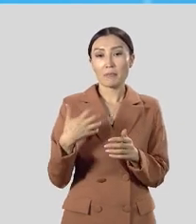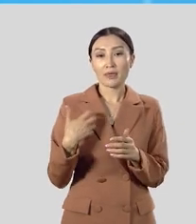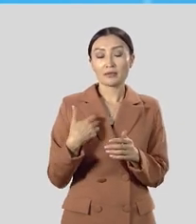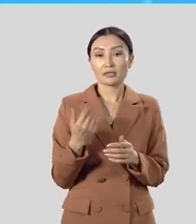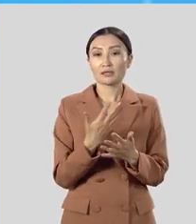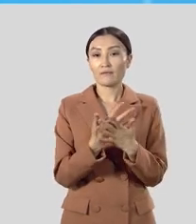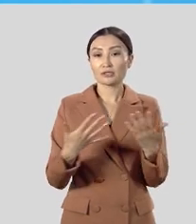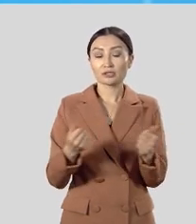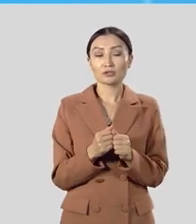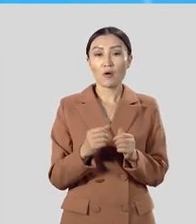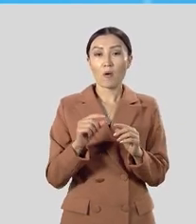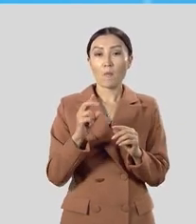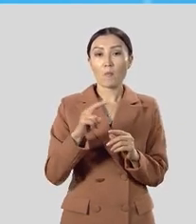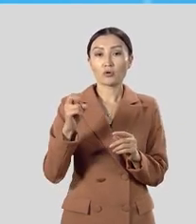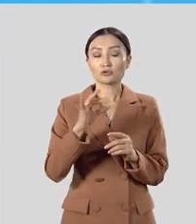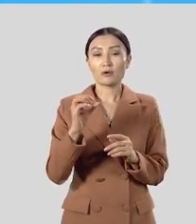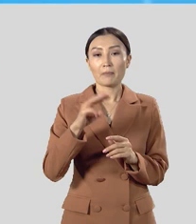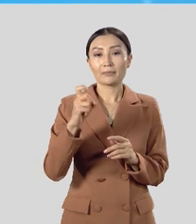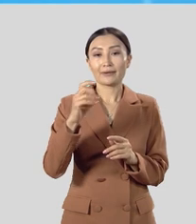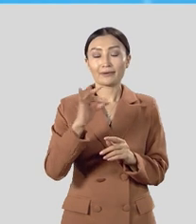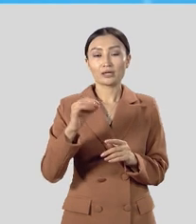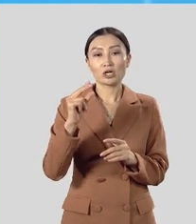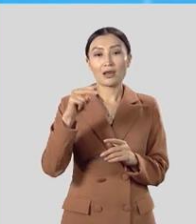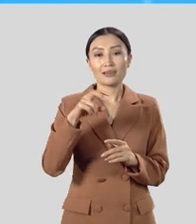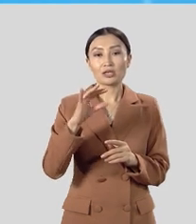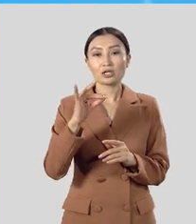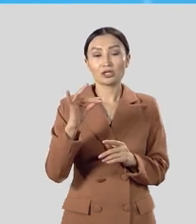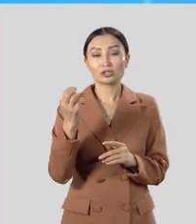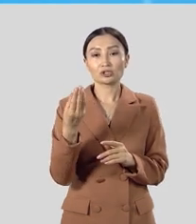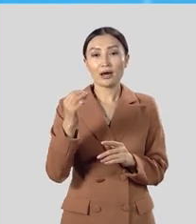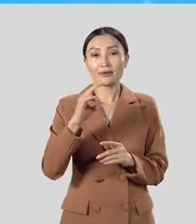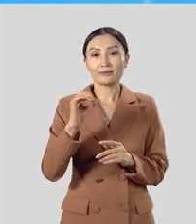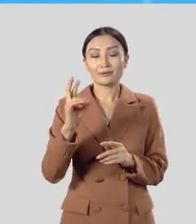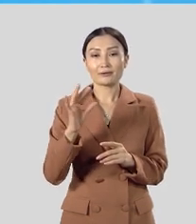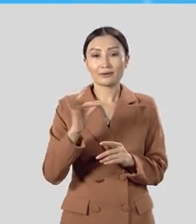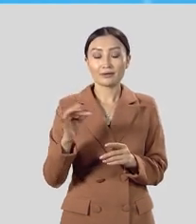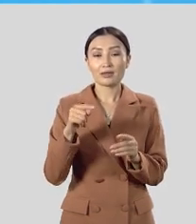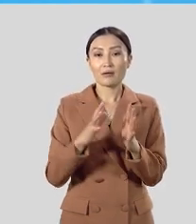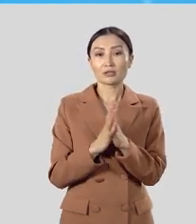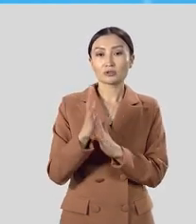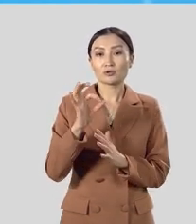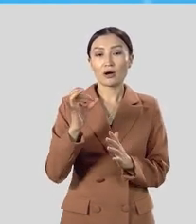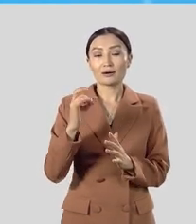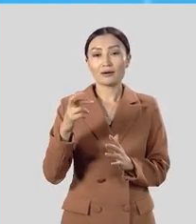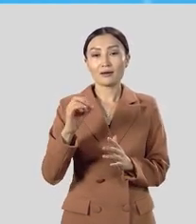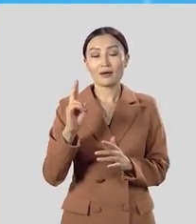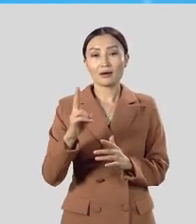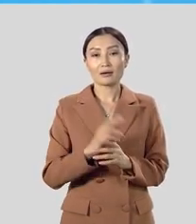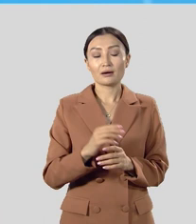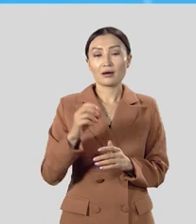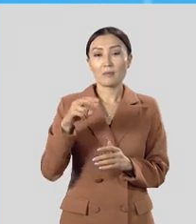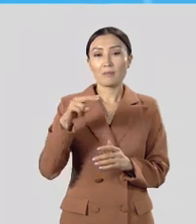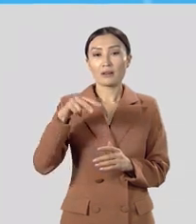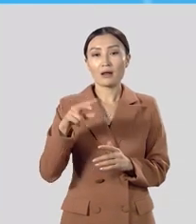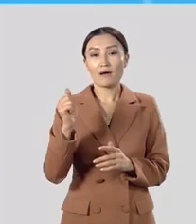веществ. Почву покрывают мхи и лишайник, среди которых растут черника, папоротник, орляк, плаун,